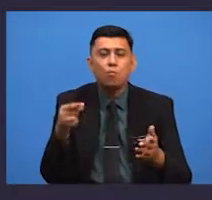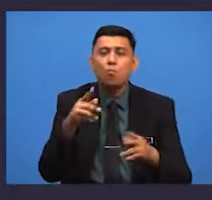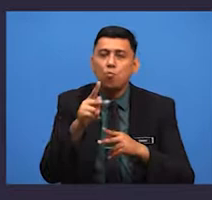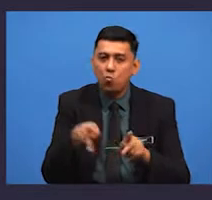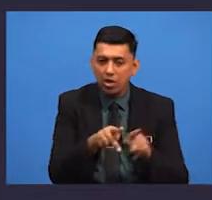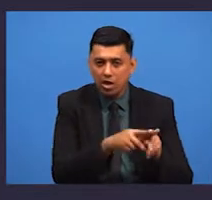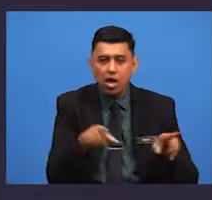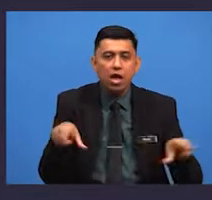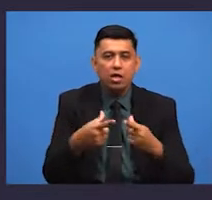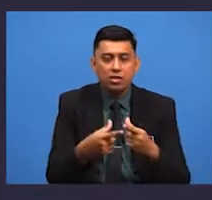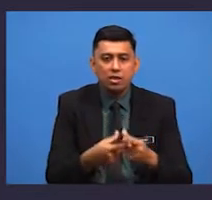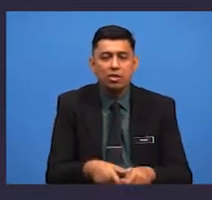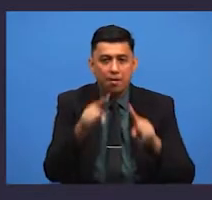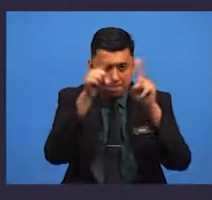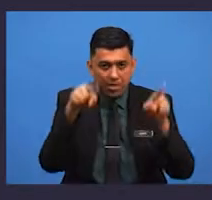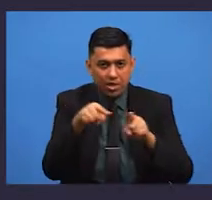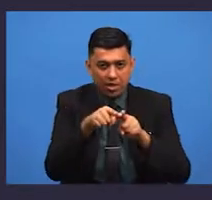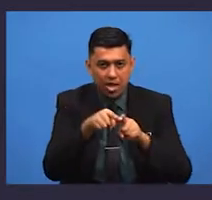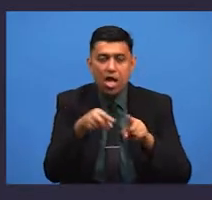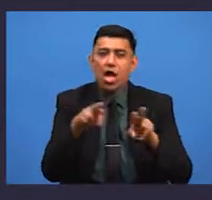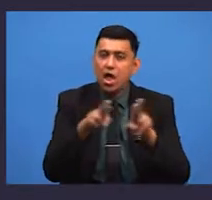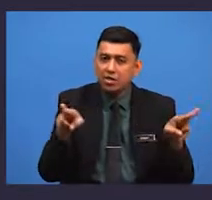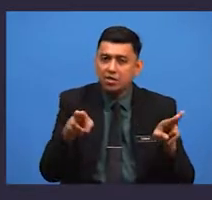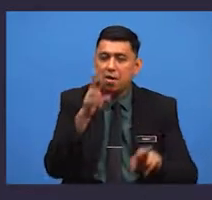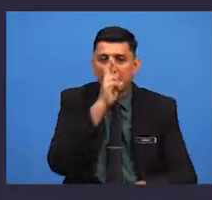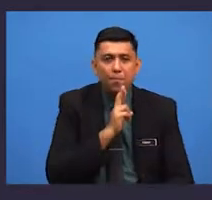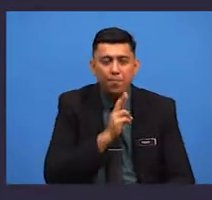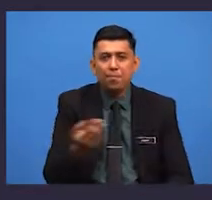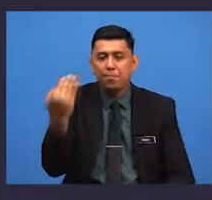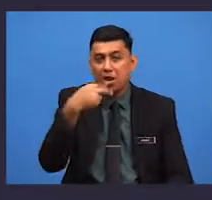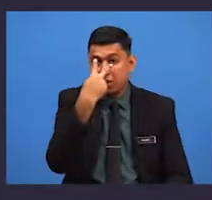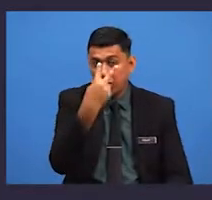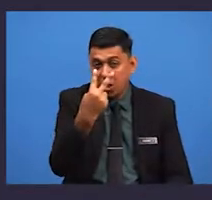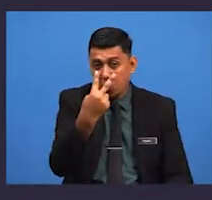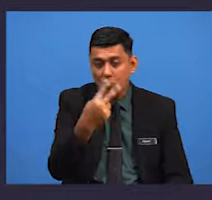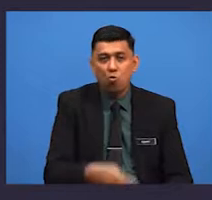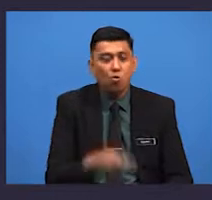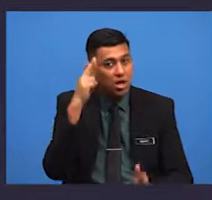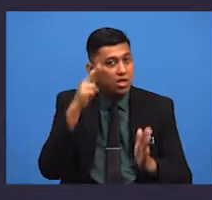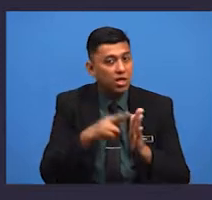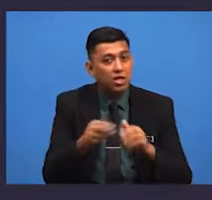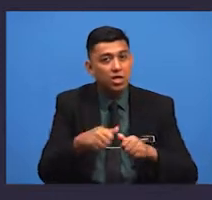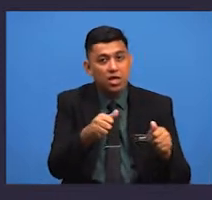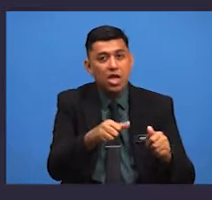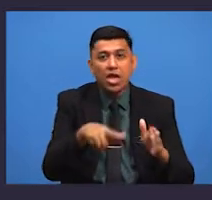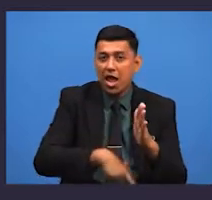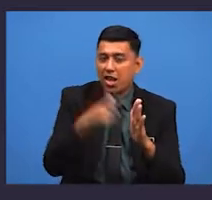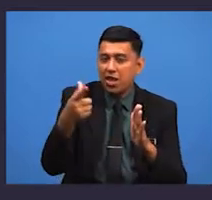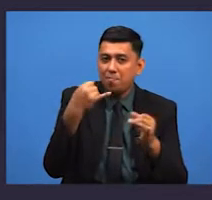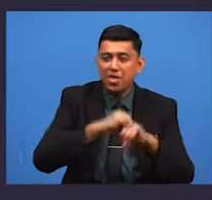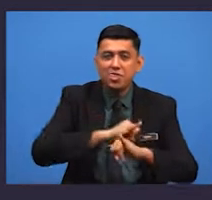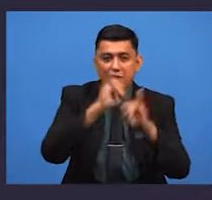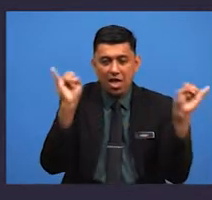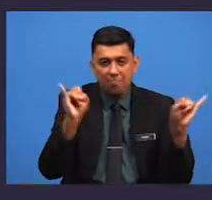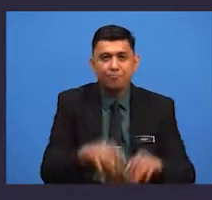ulangan pula berlaku dalam petak garisan merah. Mari kita lihat carta alir pula untuk gambaran yang